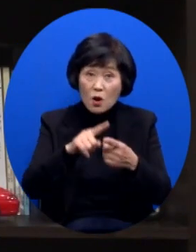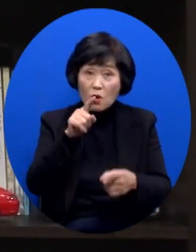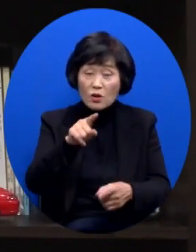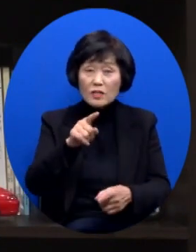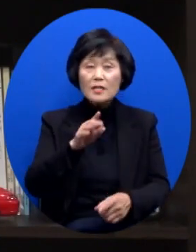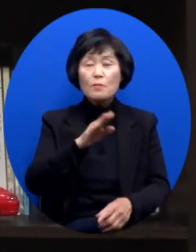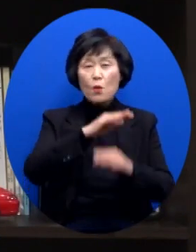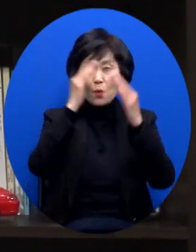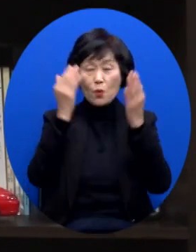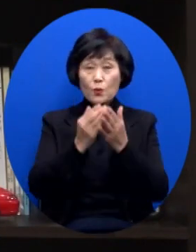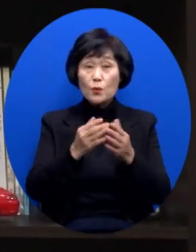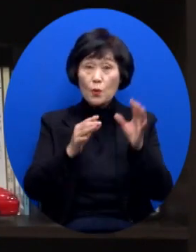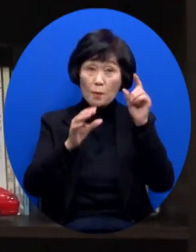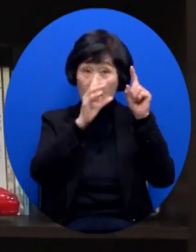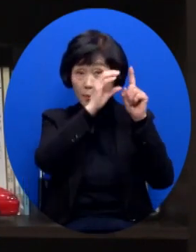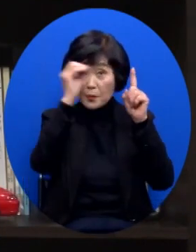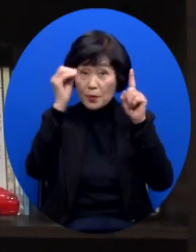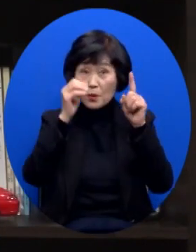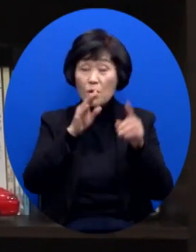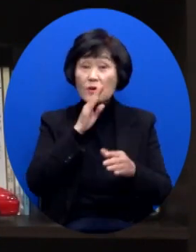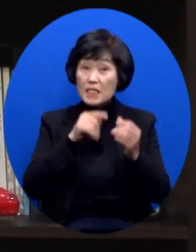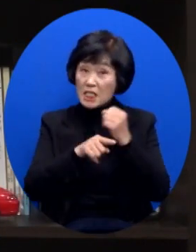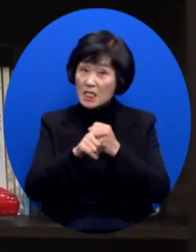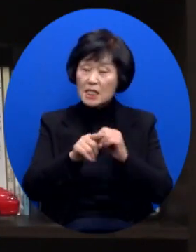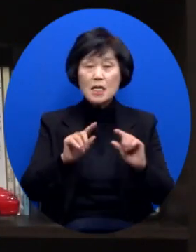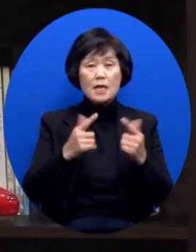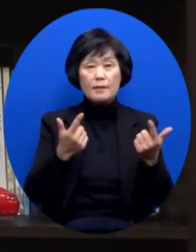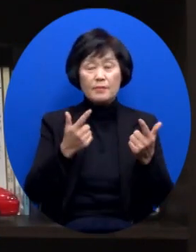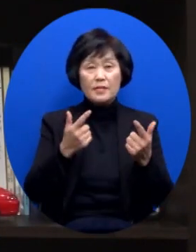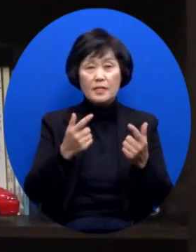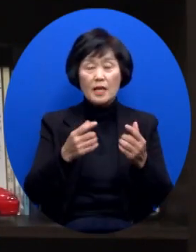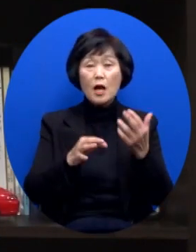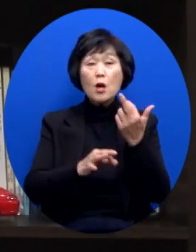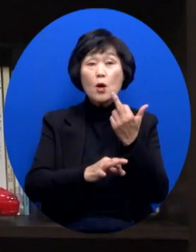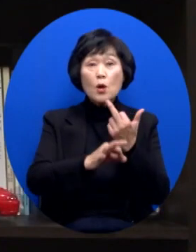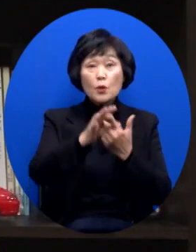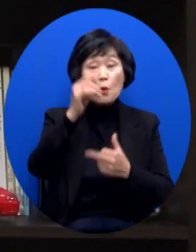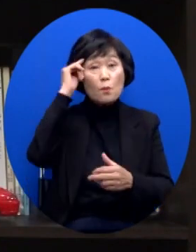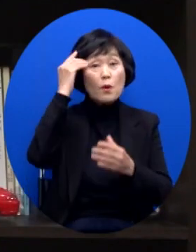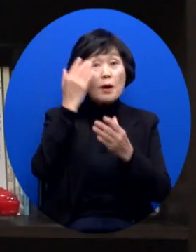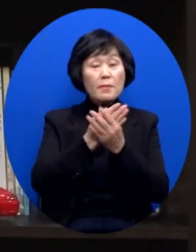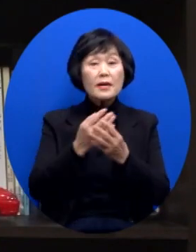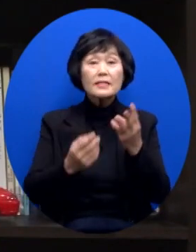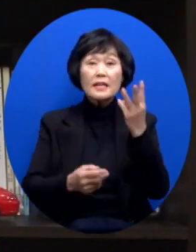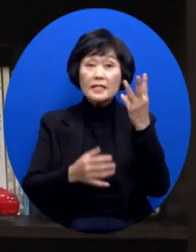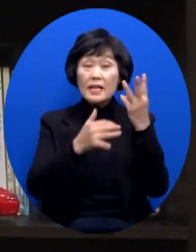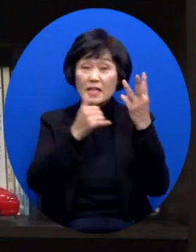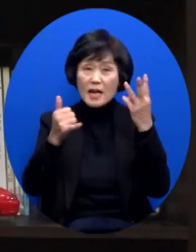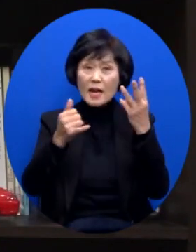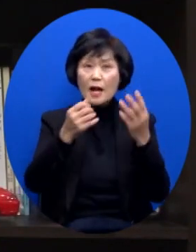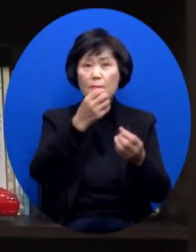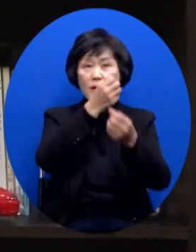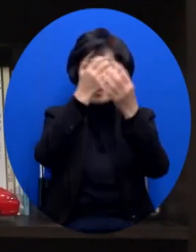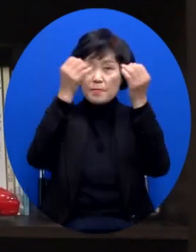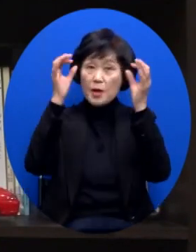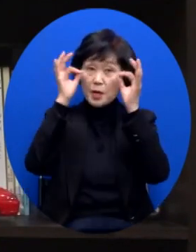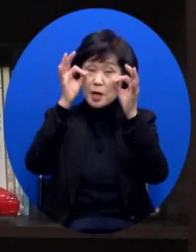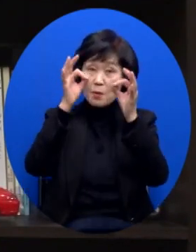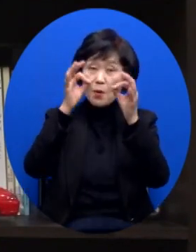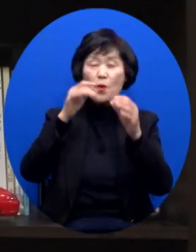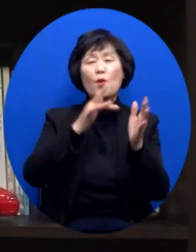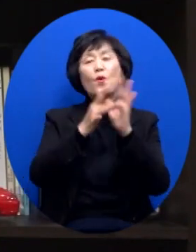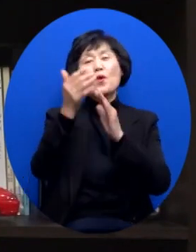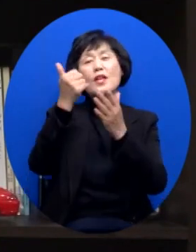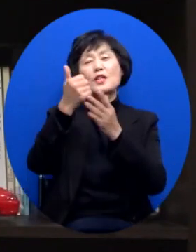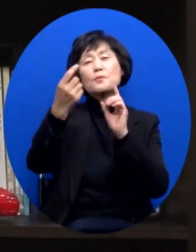수가 없는 겁니다. 동방박사 세사는 별을 보고 갔지만 예수님을 찾았습니다.